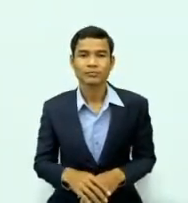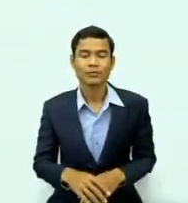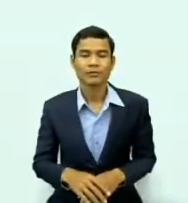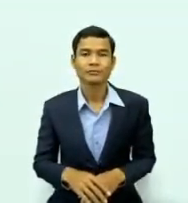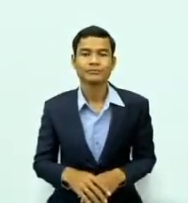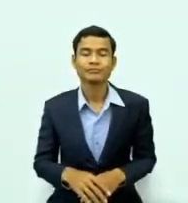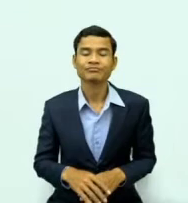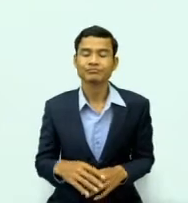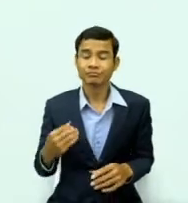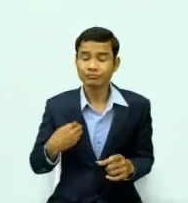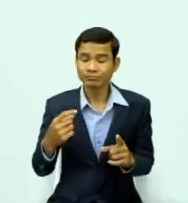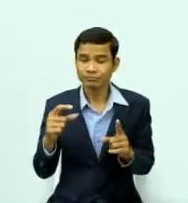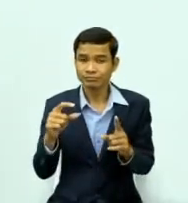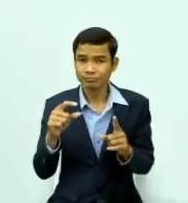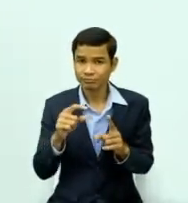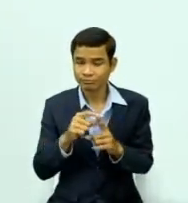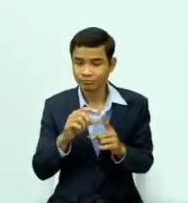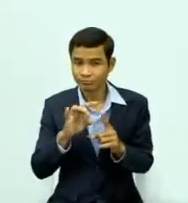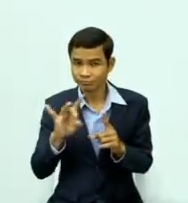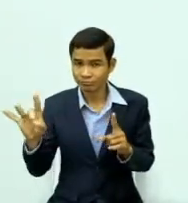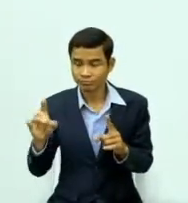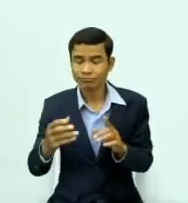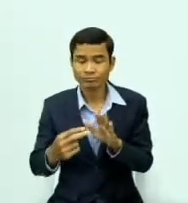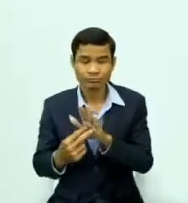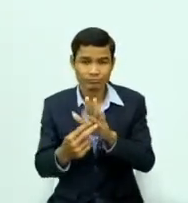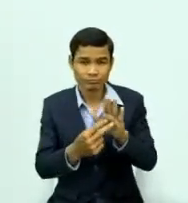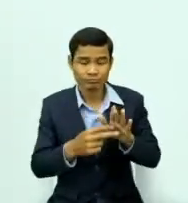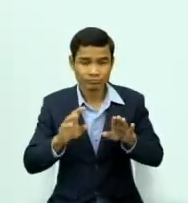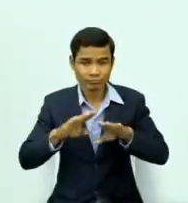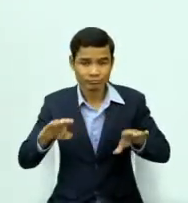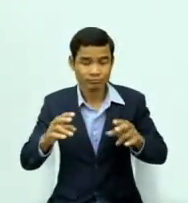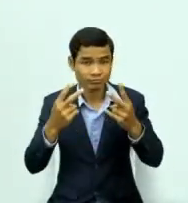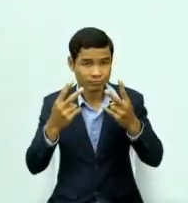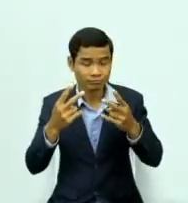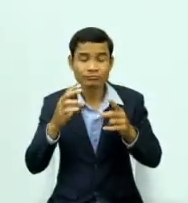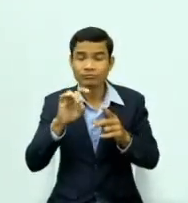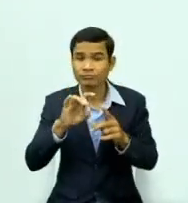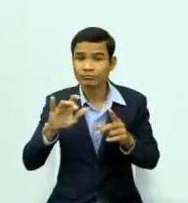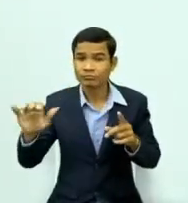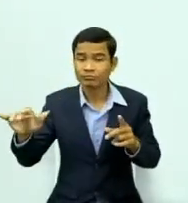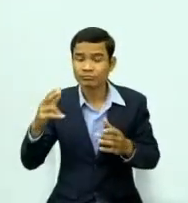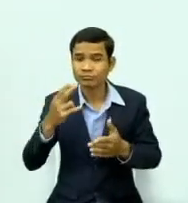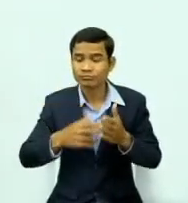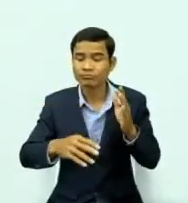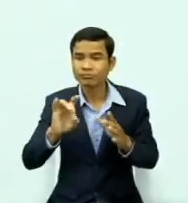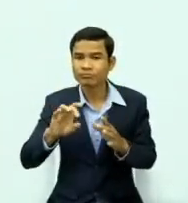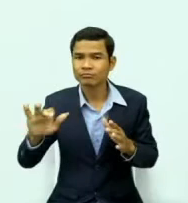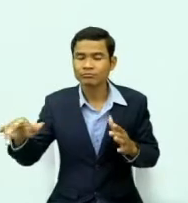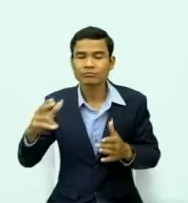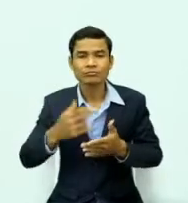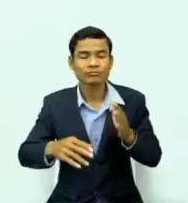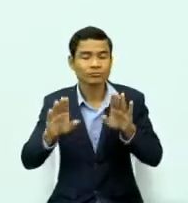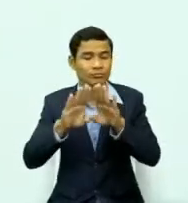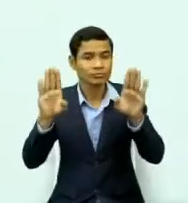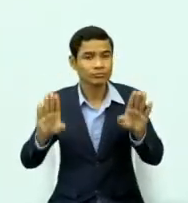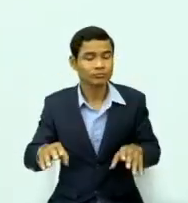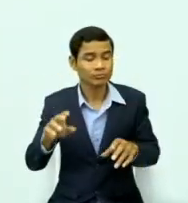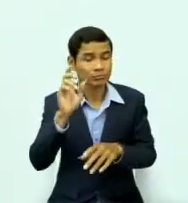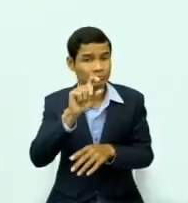Chà, tốt chân chì nè ní. Đẩm bây cho một bằng hành con mớ. Ta con khơi miến ở sâu với cái lạc đá này lơ cả đà khiến con.